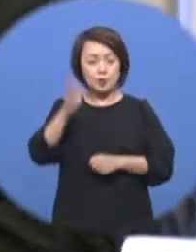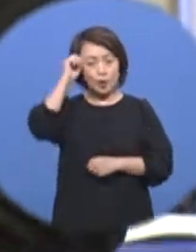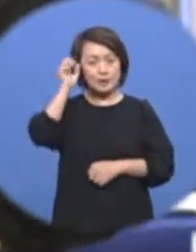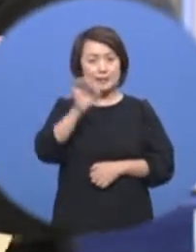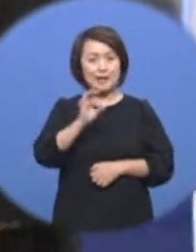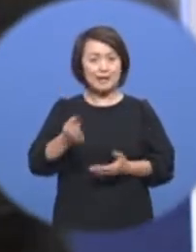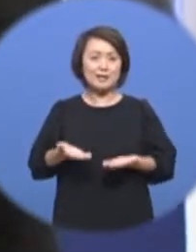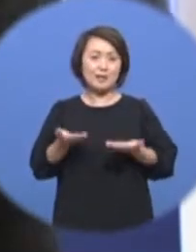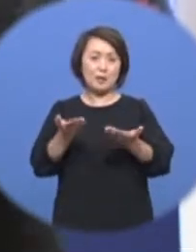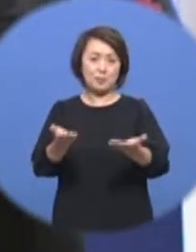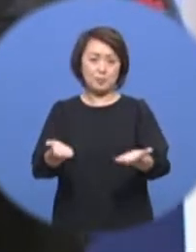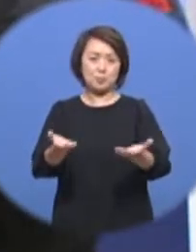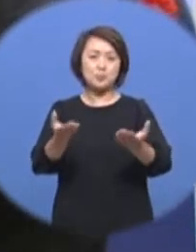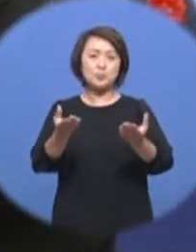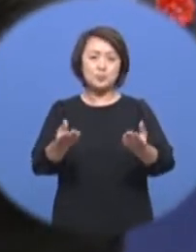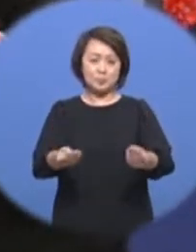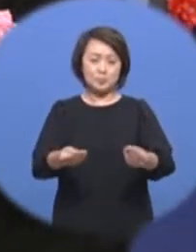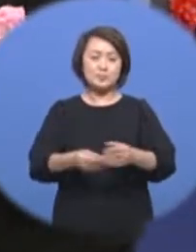ました。